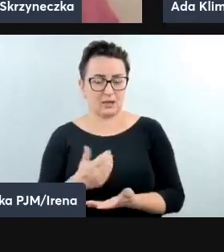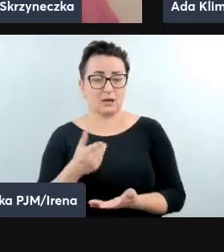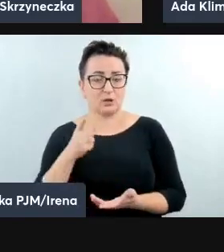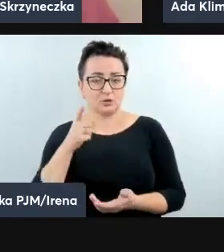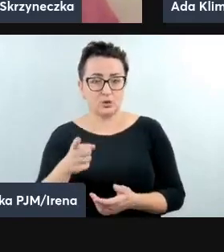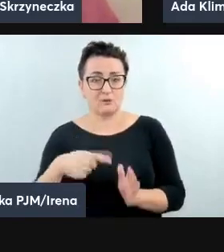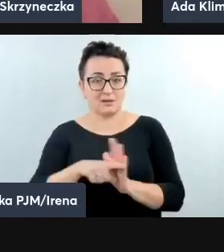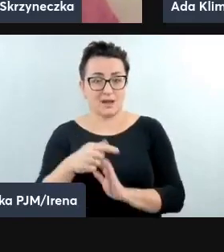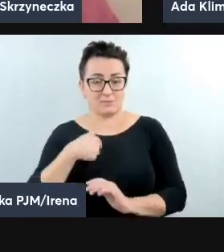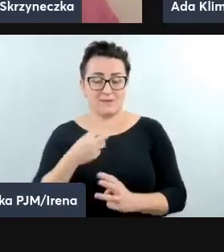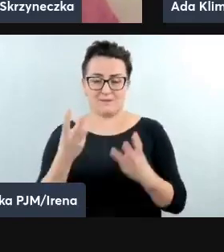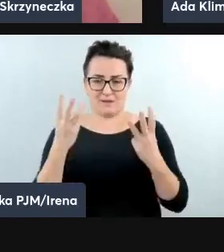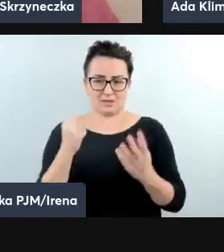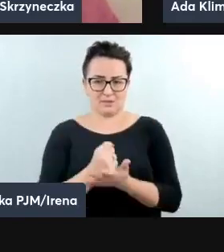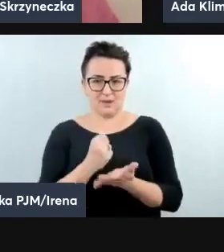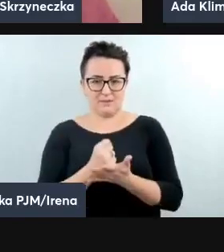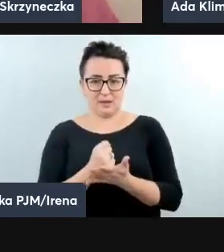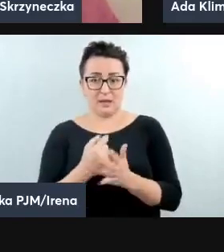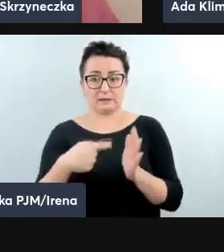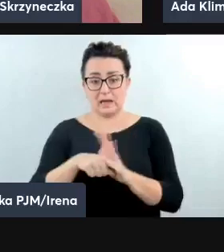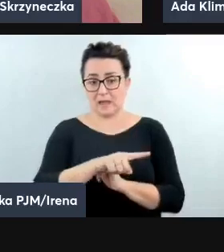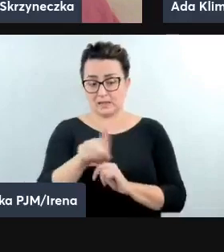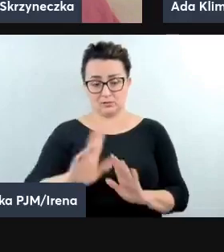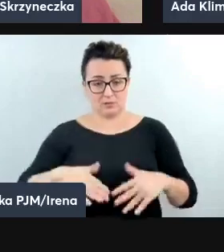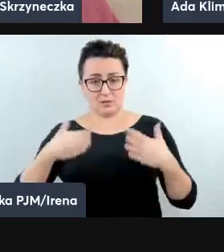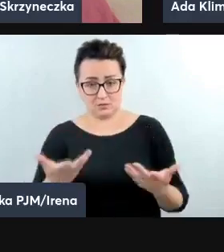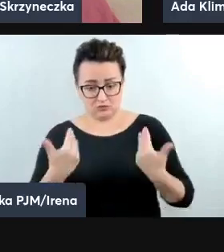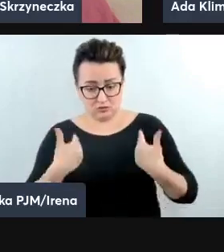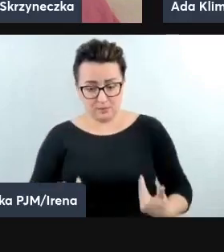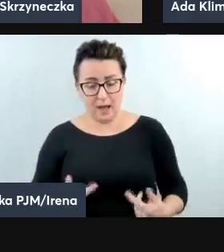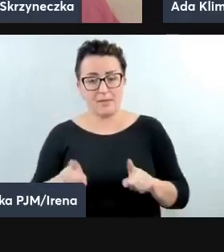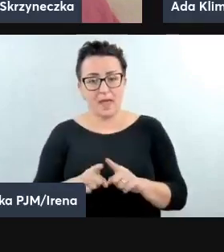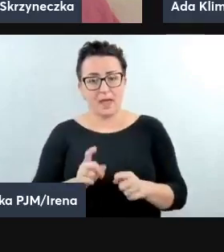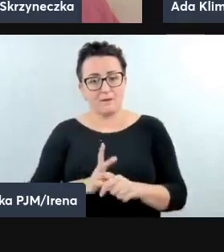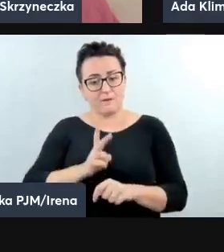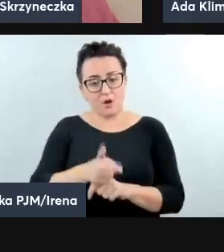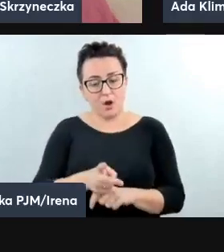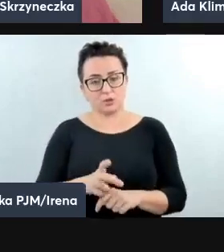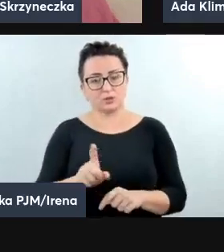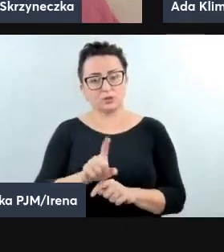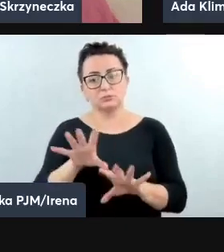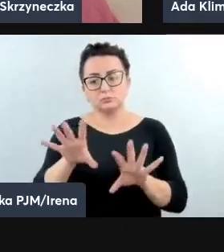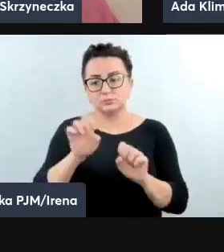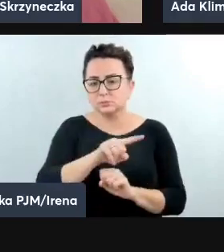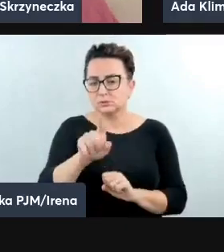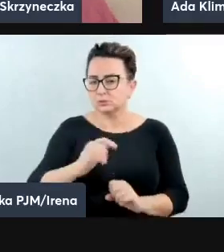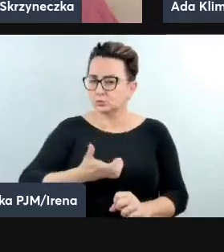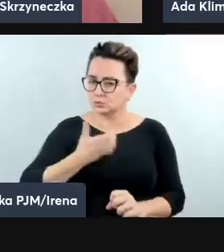nich i też właśnie wchodzić i odczytywać to, jak oni się czują i gdzieś tam być z nimi w takim dobrym